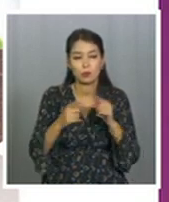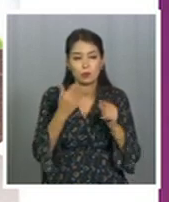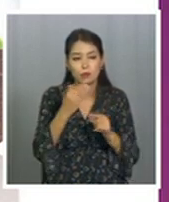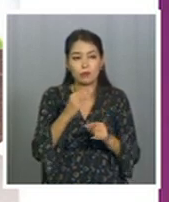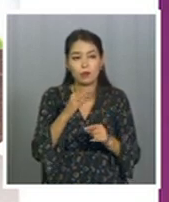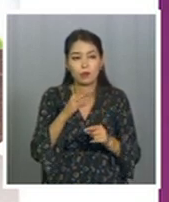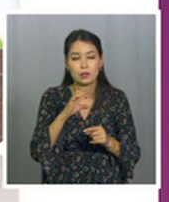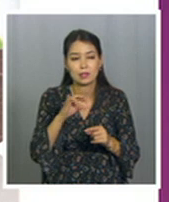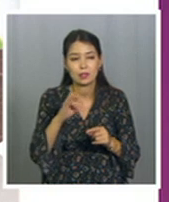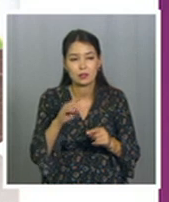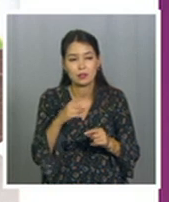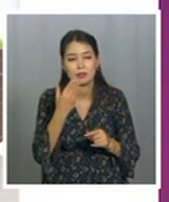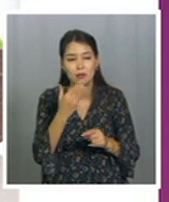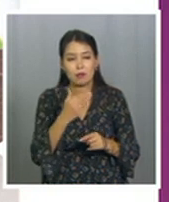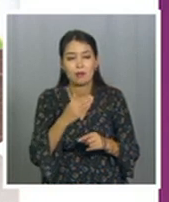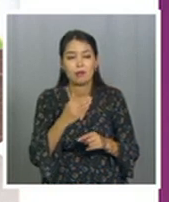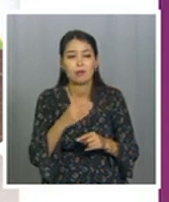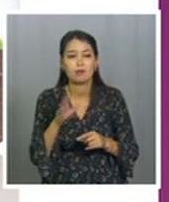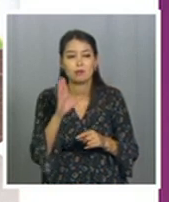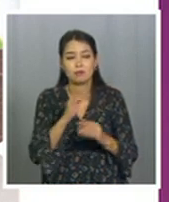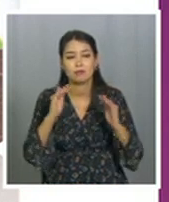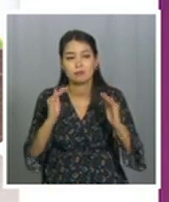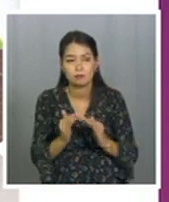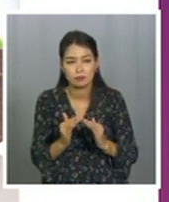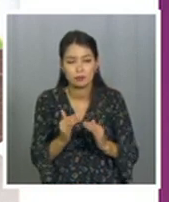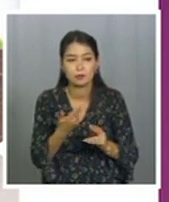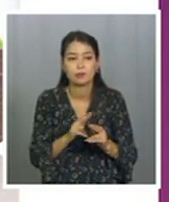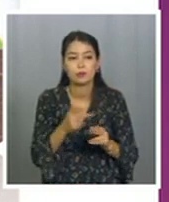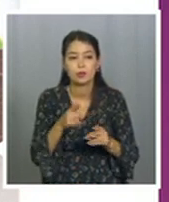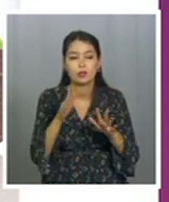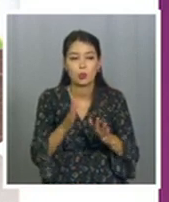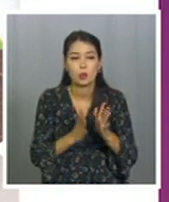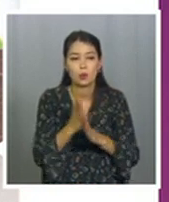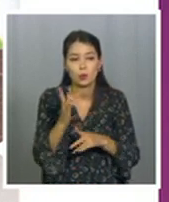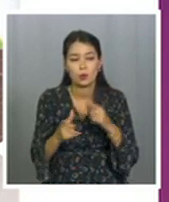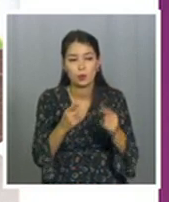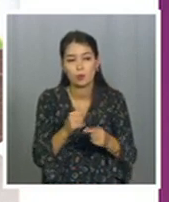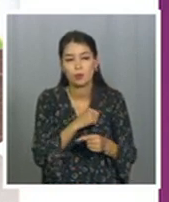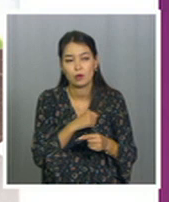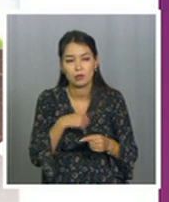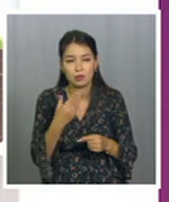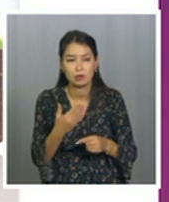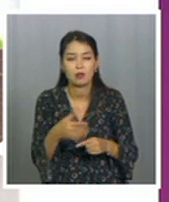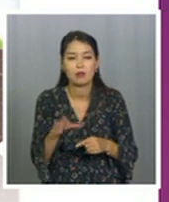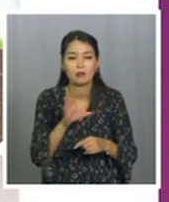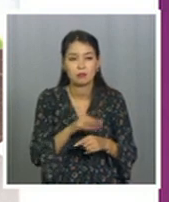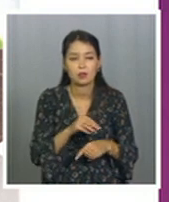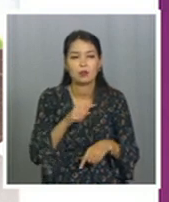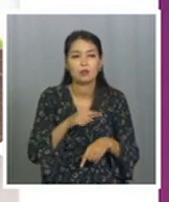фотосинтезді шектеуші факторы төмендейді. Яғни, бұл жерде өсімдік өзінің өсу қарқындылығын